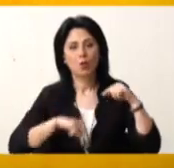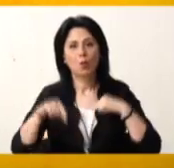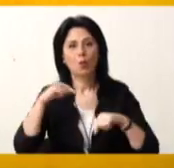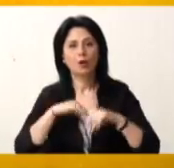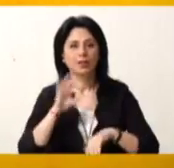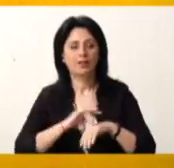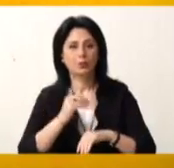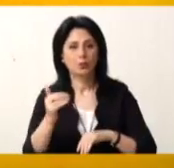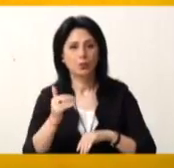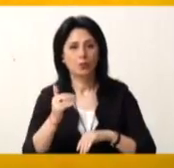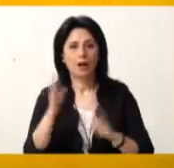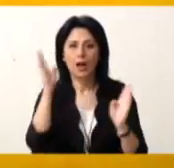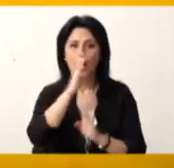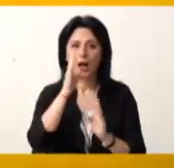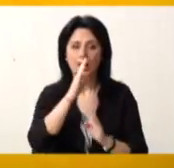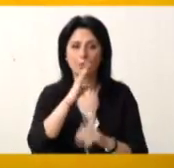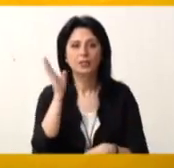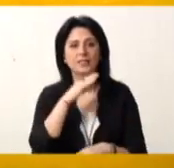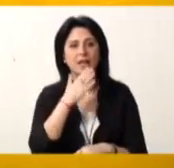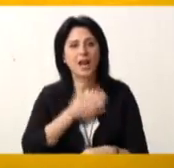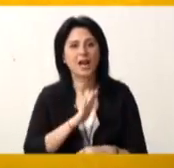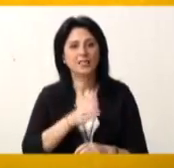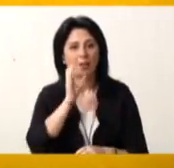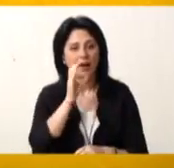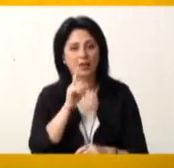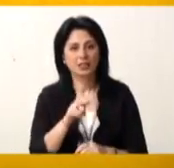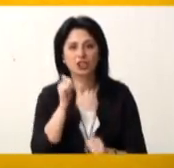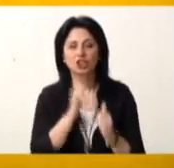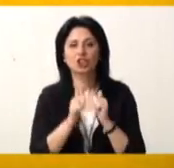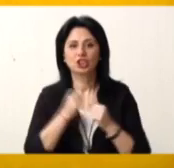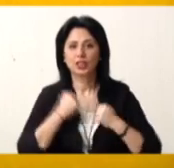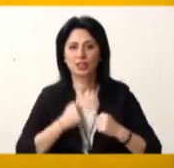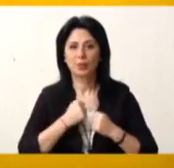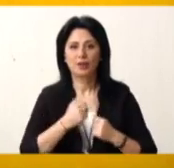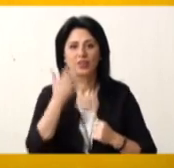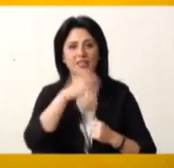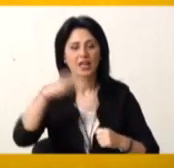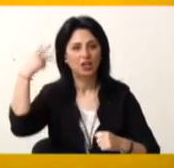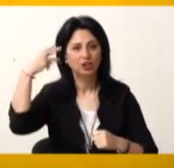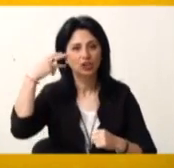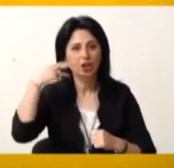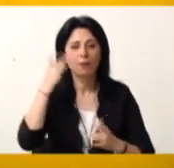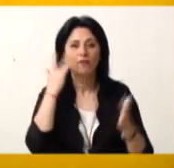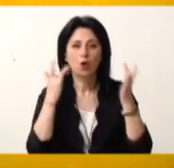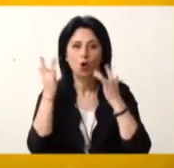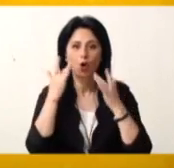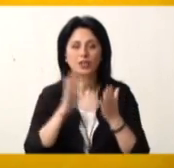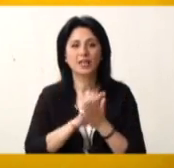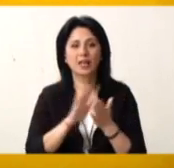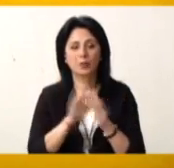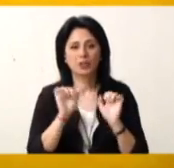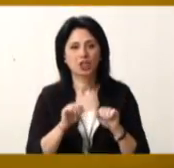ორგანოების დაავადება, გარემო, წყლის არასაკმარისი მიღება, ხშირი დაბანა, ცხელი შხაპი, კოსმეტიკური და